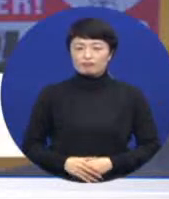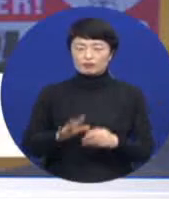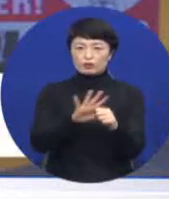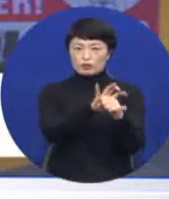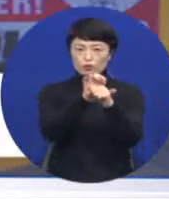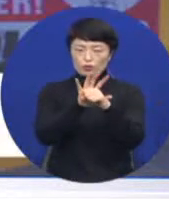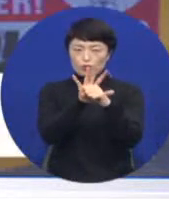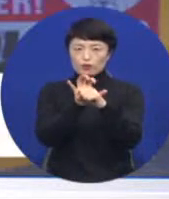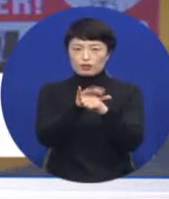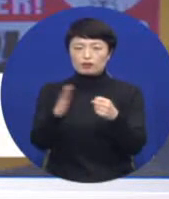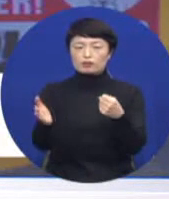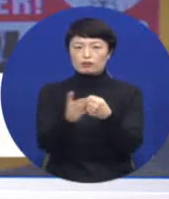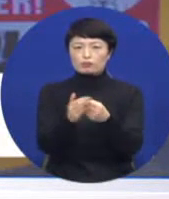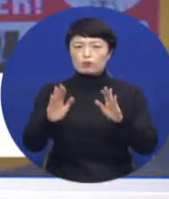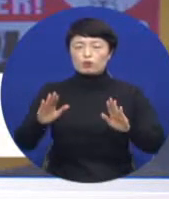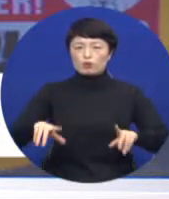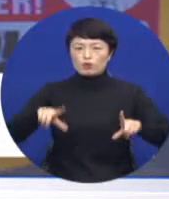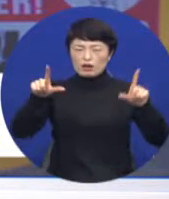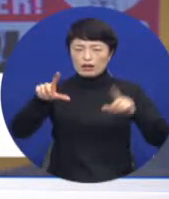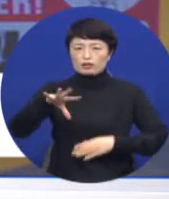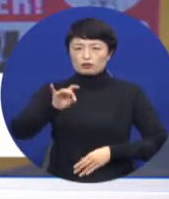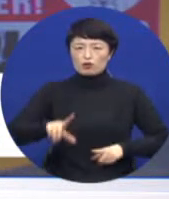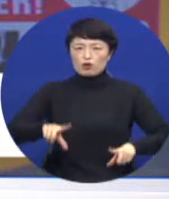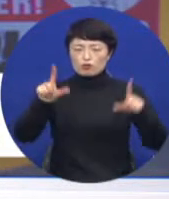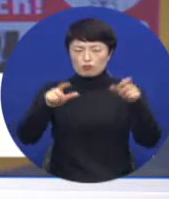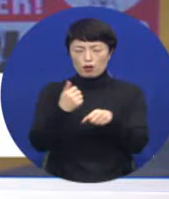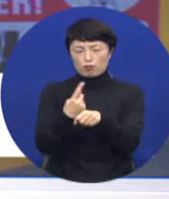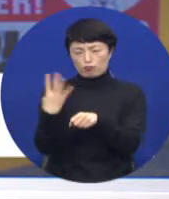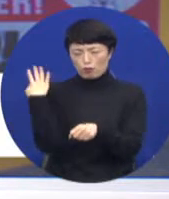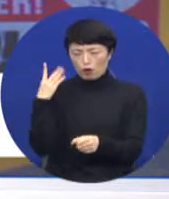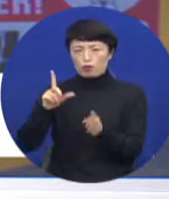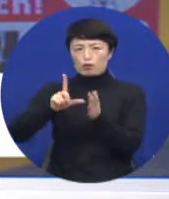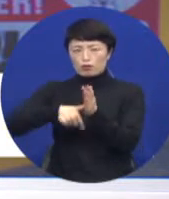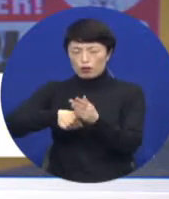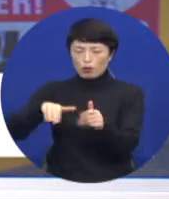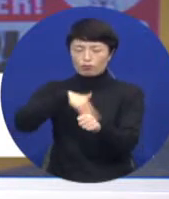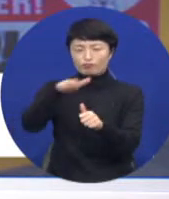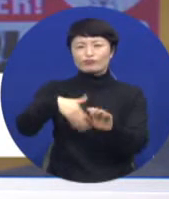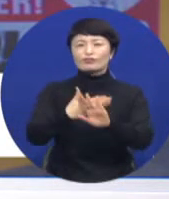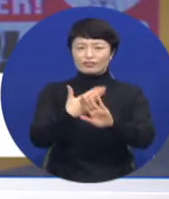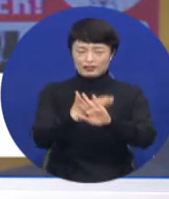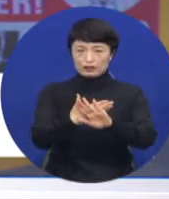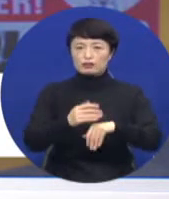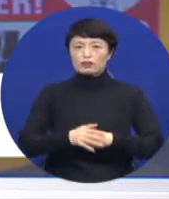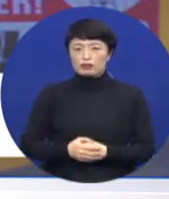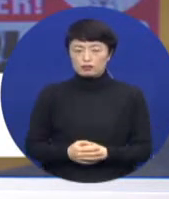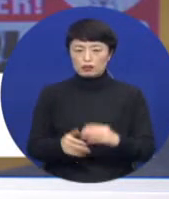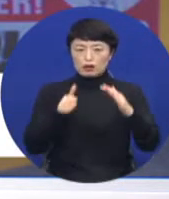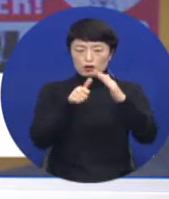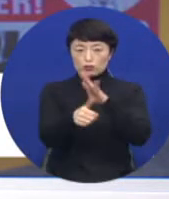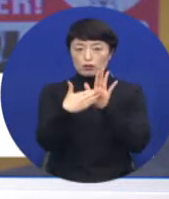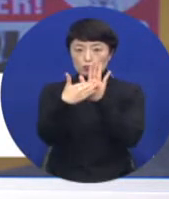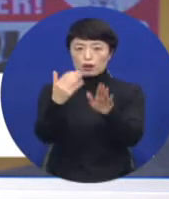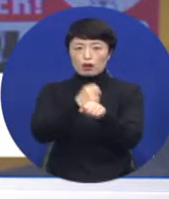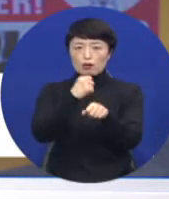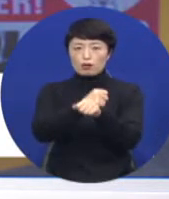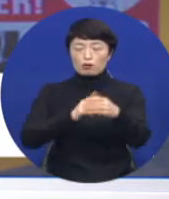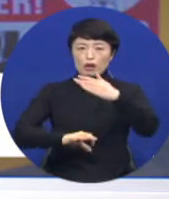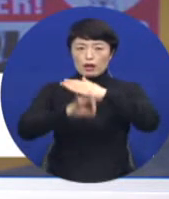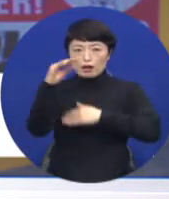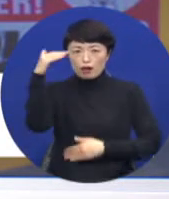코로나19로 인해 올해 새해 첫날은 여느 해와는 사뭇 분위기가 다른 것 같습니다. 출입이 통제된 해돋이 명소는